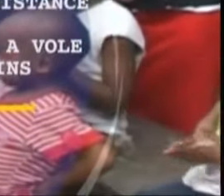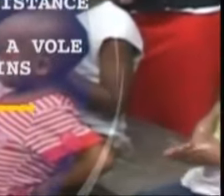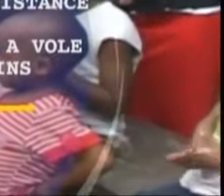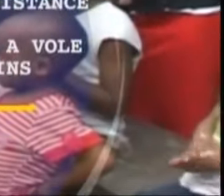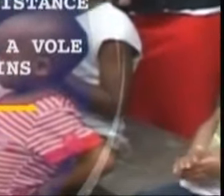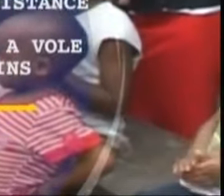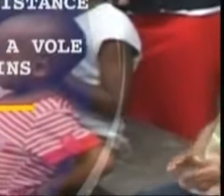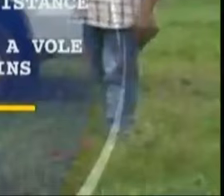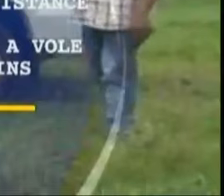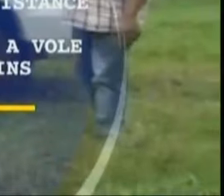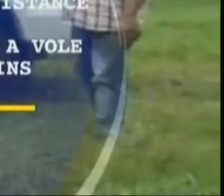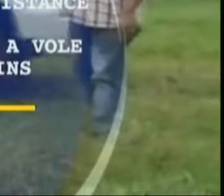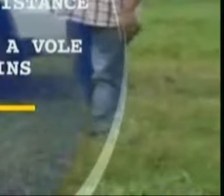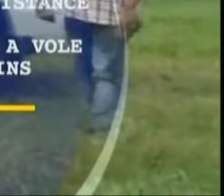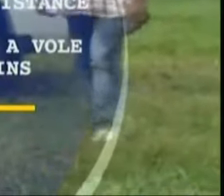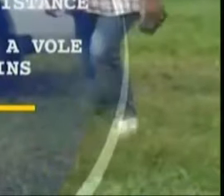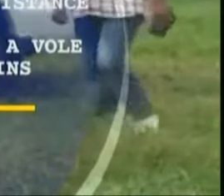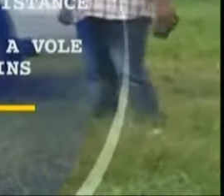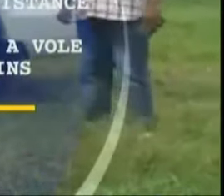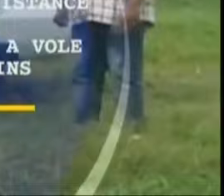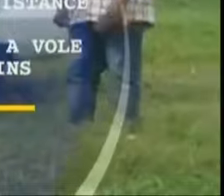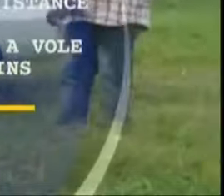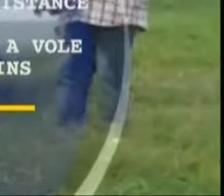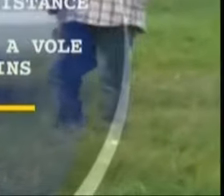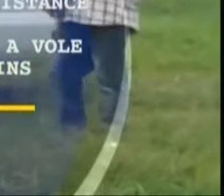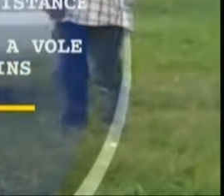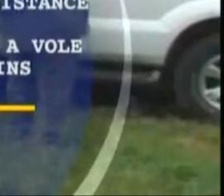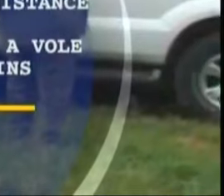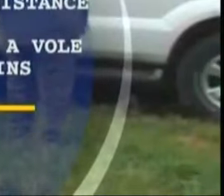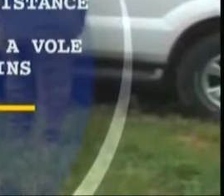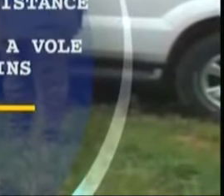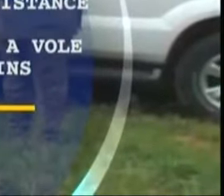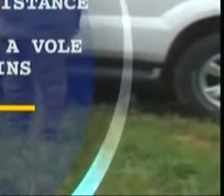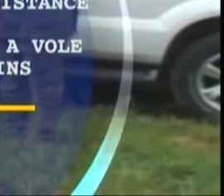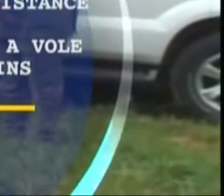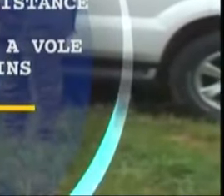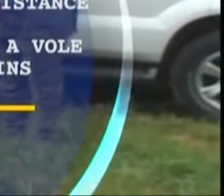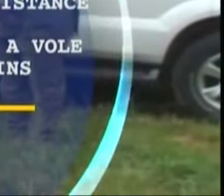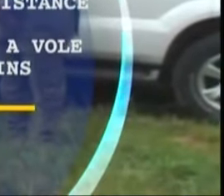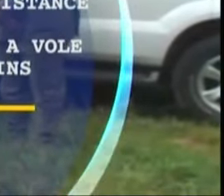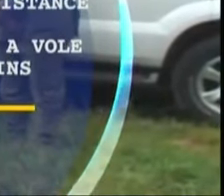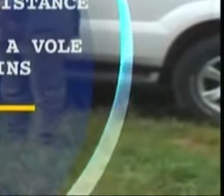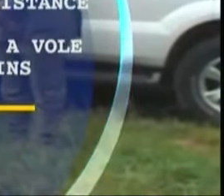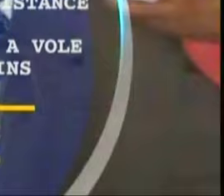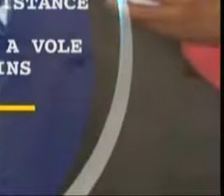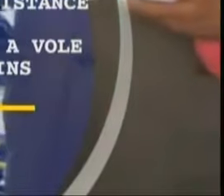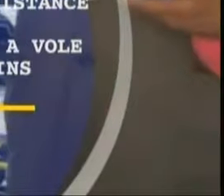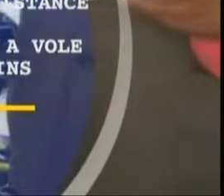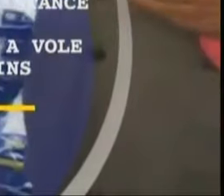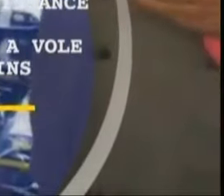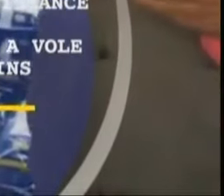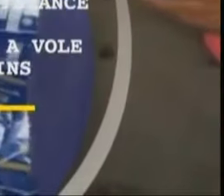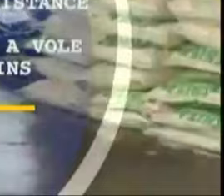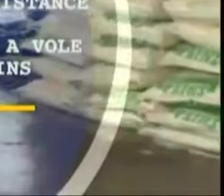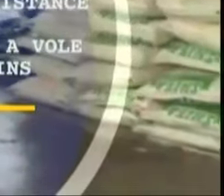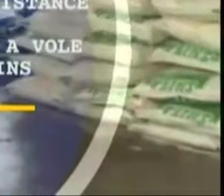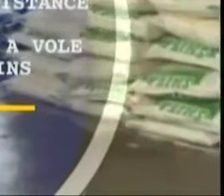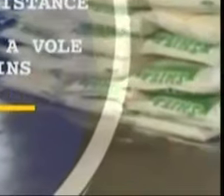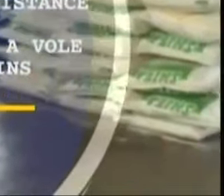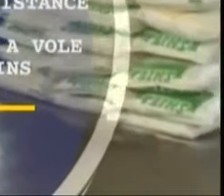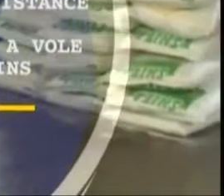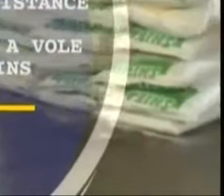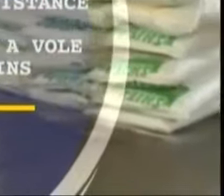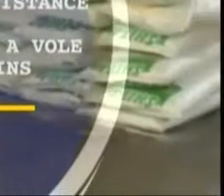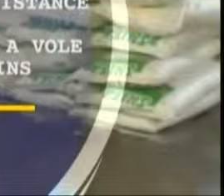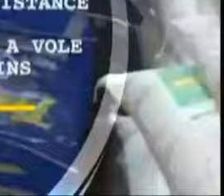la guerre de l'Est de la République démocratique du Congo, assistés par la fondation Tumbalwaba, et ce en marge du 11e anniversaire de l'accord